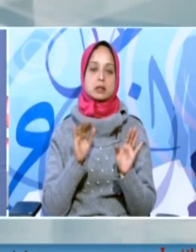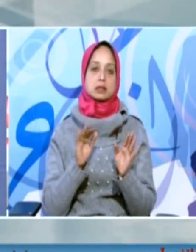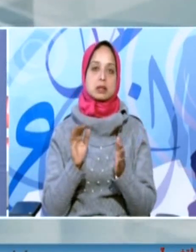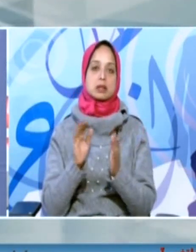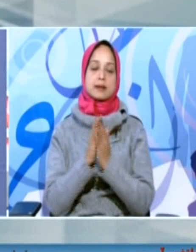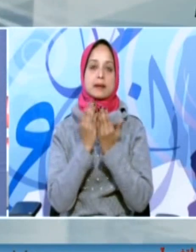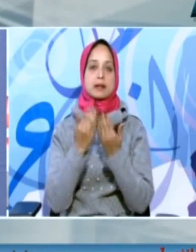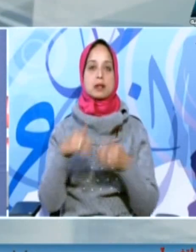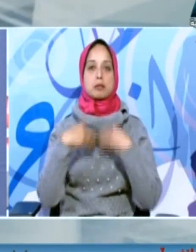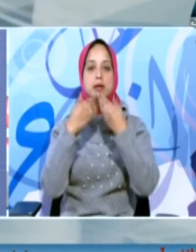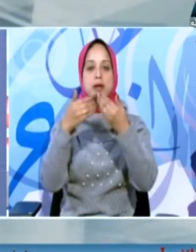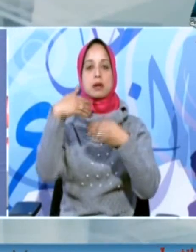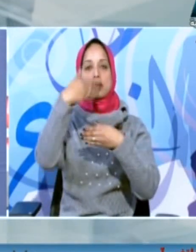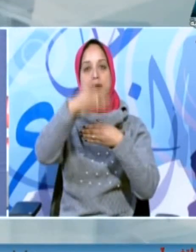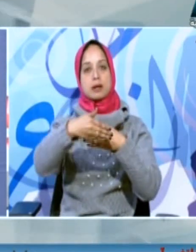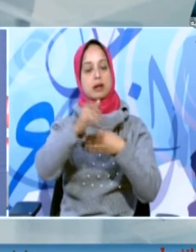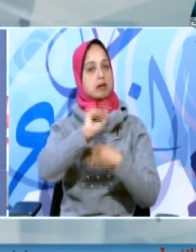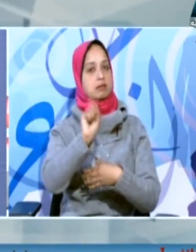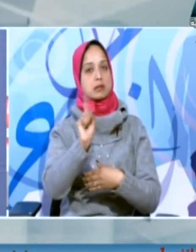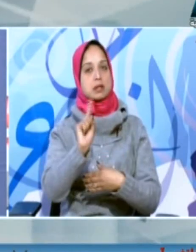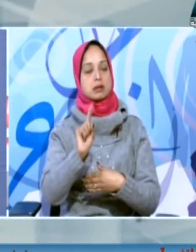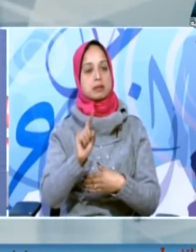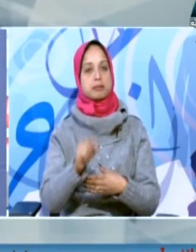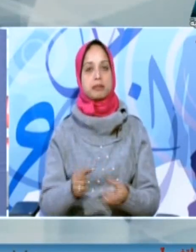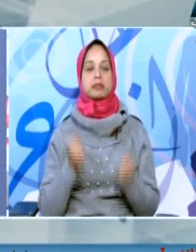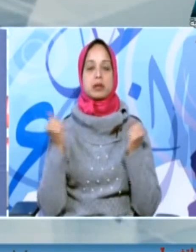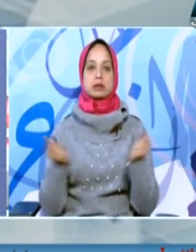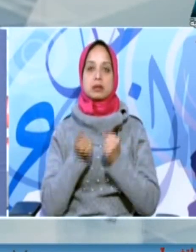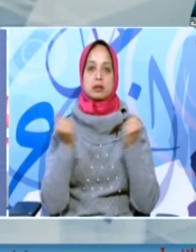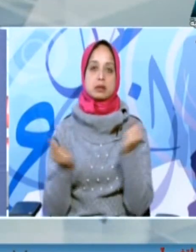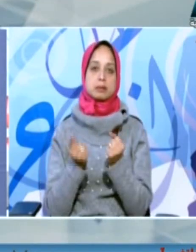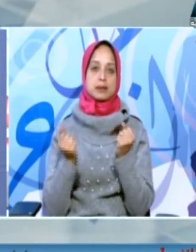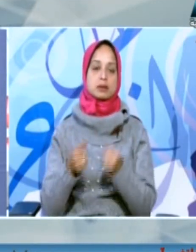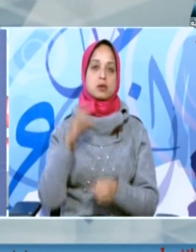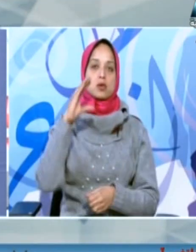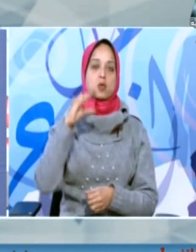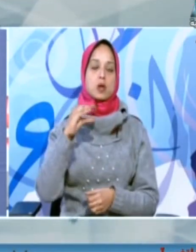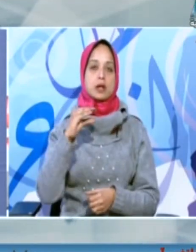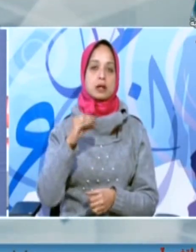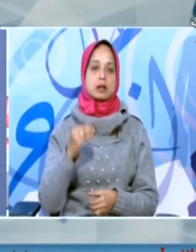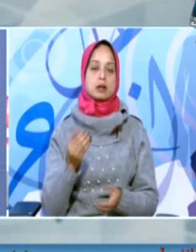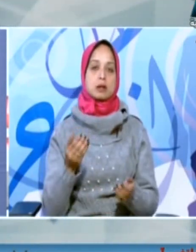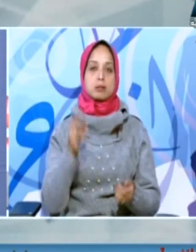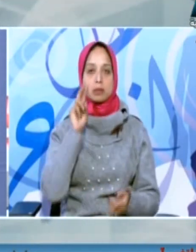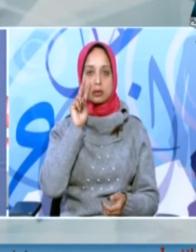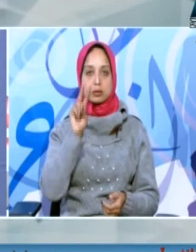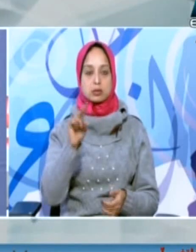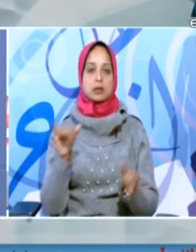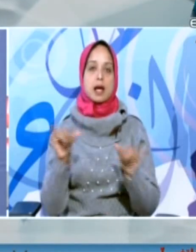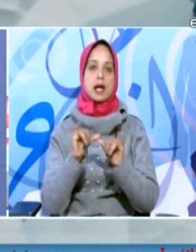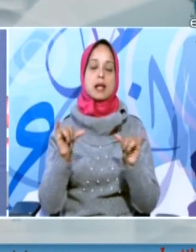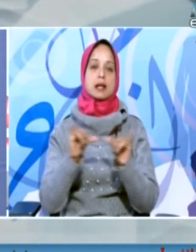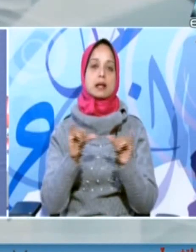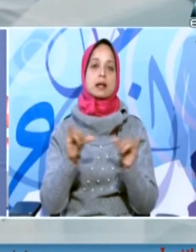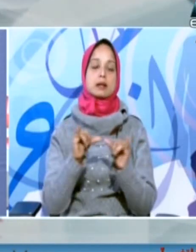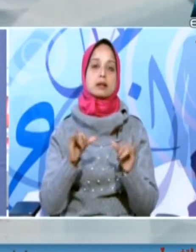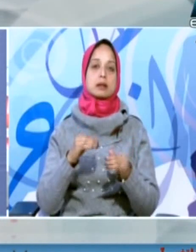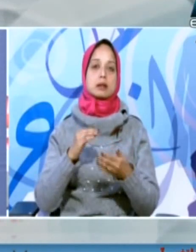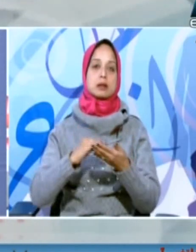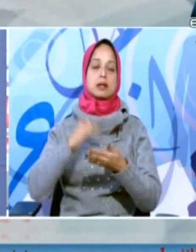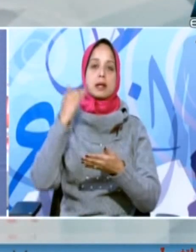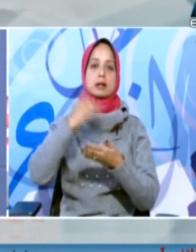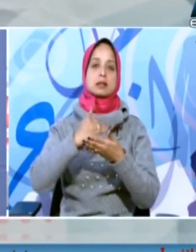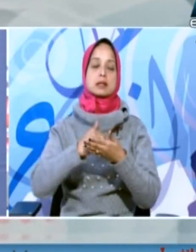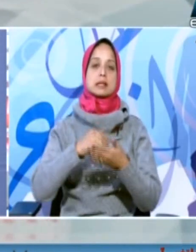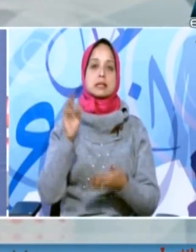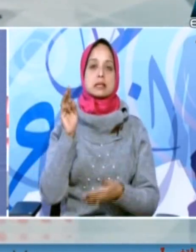المدرسة مثلا ممكن نقول عشان موضوع التدريبات فيه قليل شوية. ممكن تلجأ بقى على النت وتجيب البوكليتات اللي الوزارة بتنزلها، أو تجيب لك كتاب خارجي تحل منه